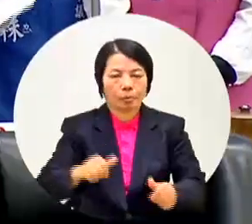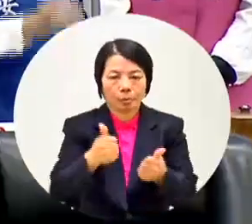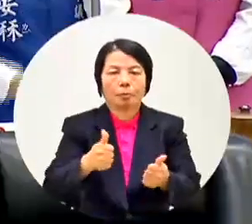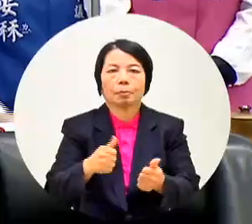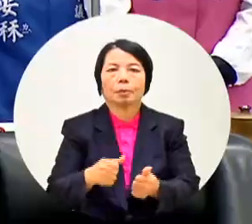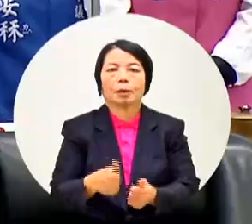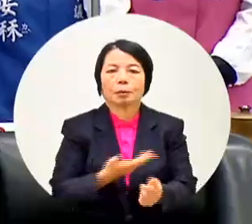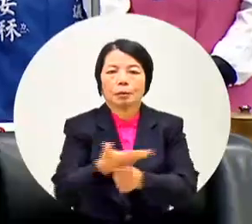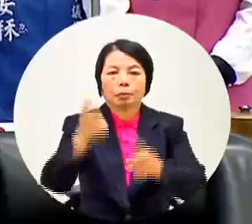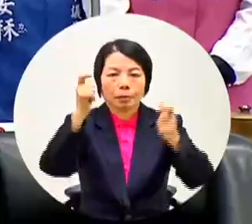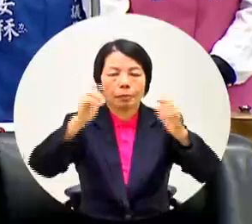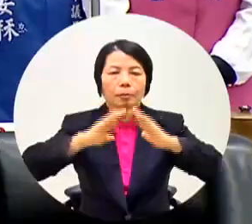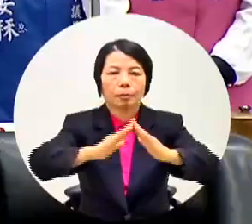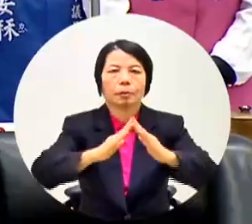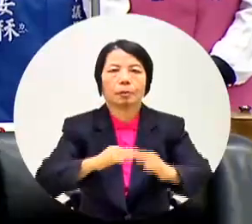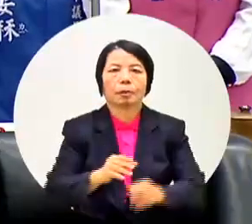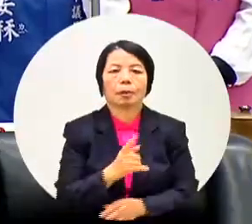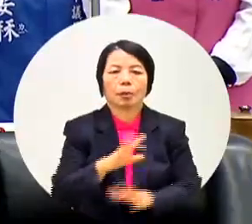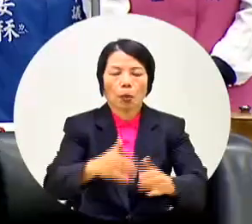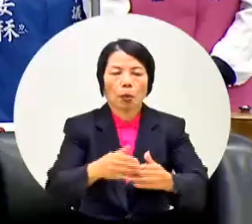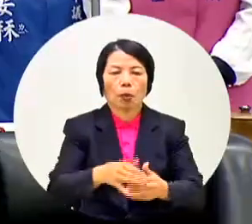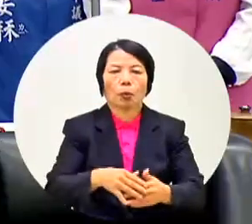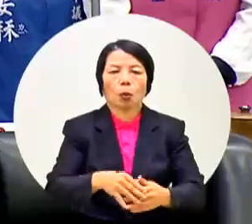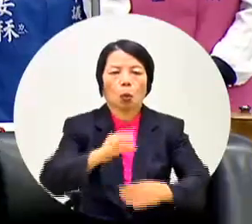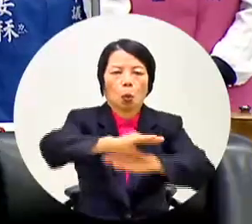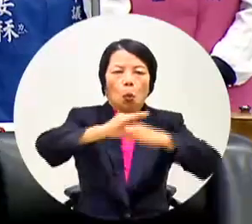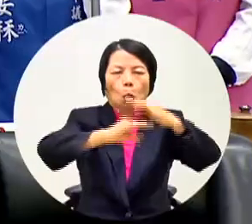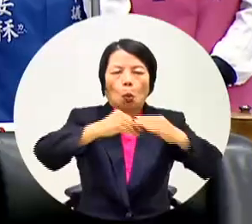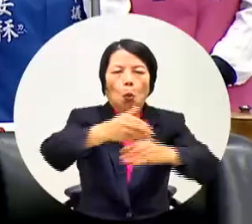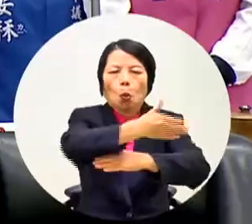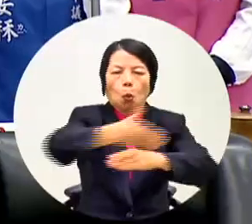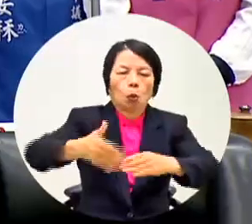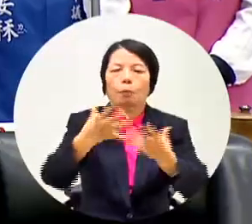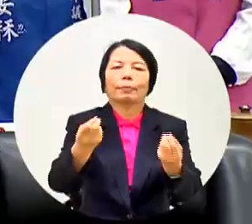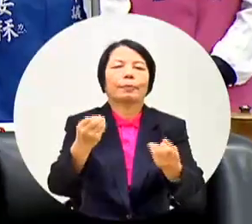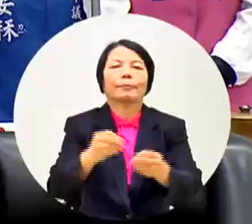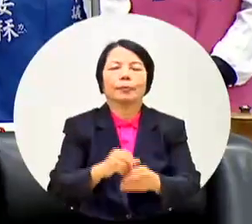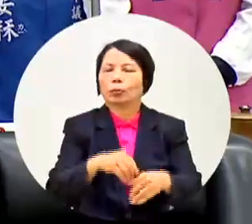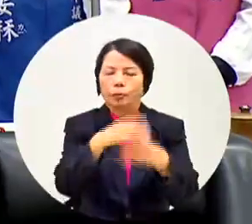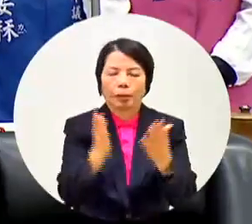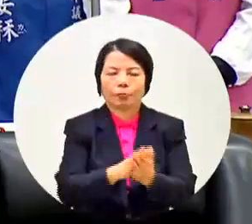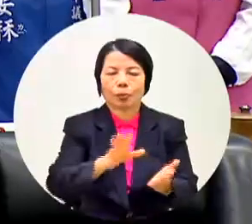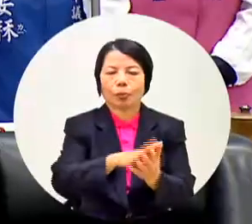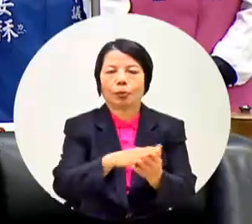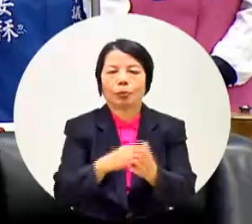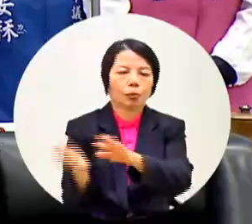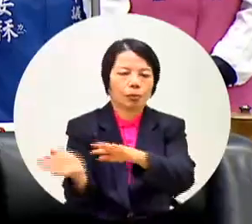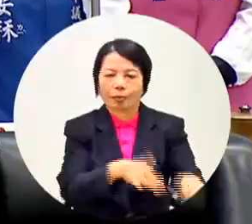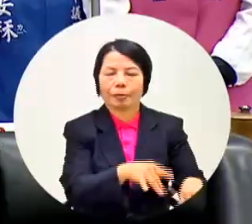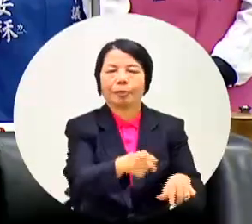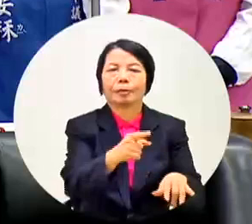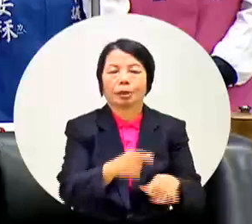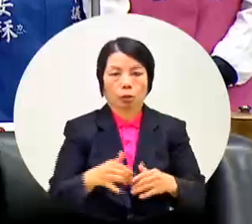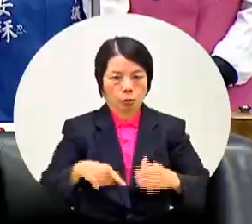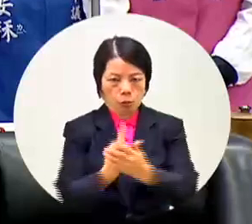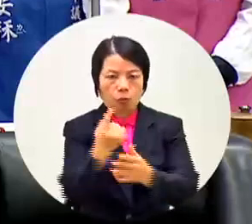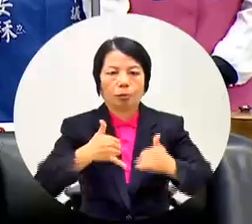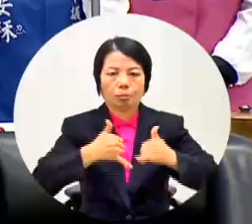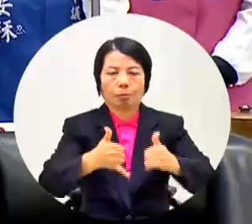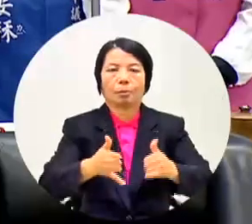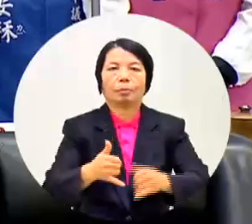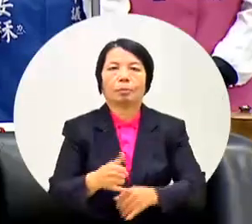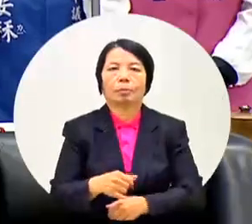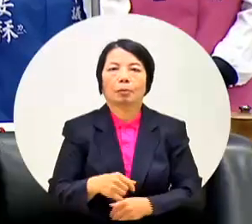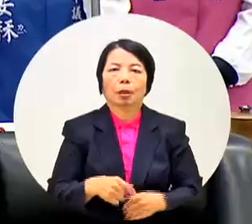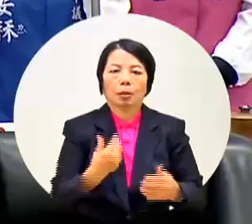墙，高雄只有道路。那如果真的接受九二共识，台湾就没有尊严，高雄